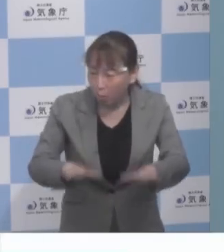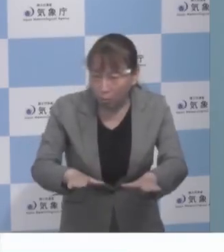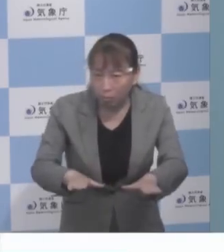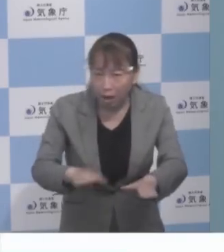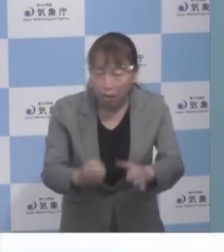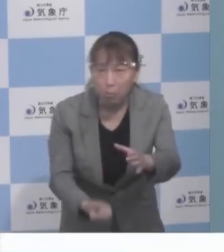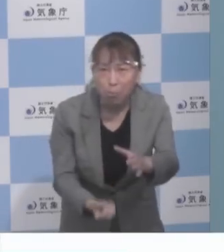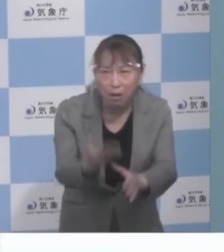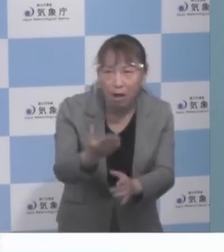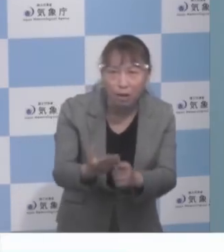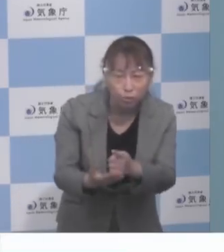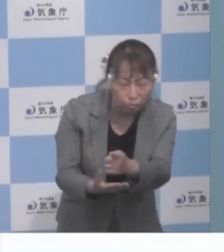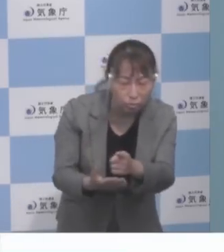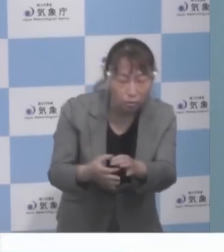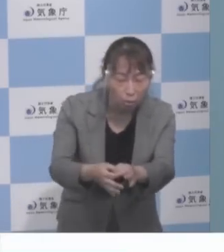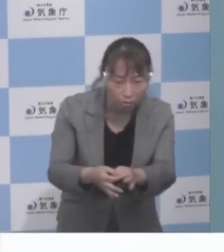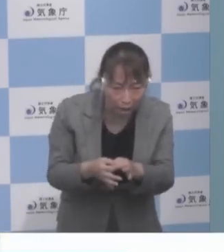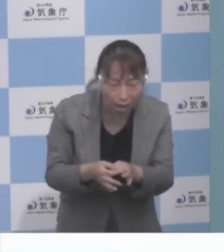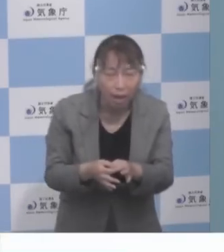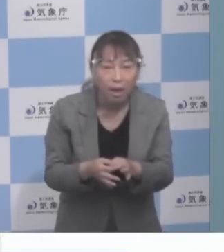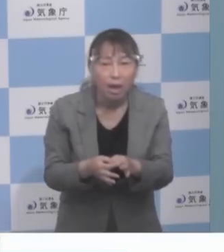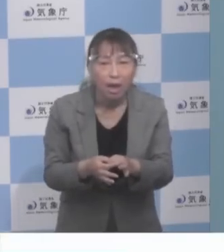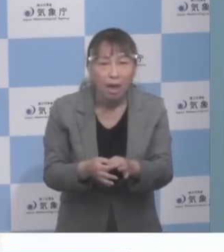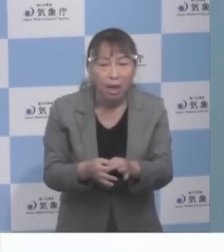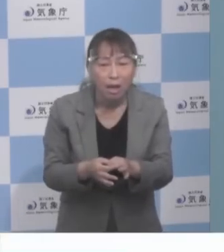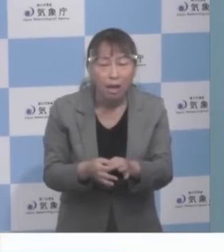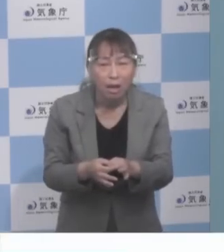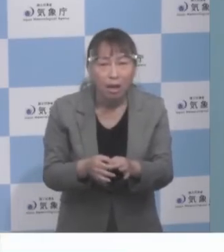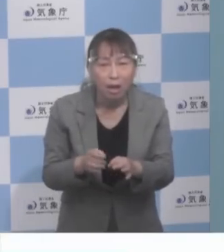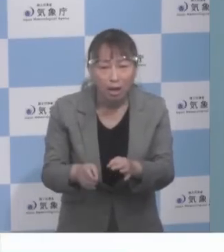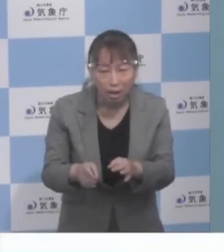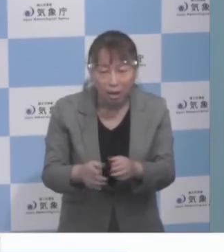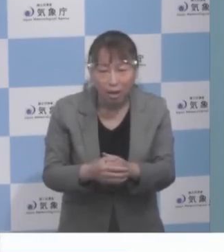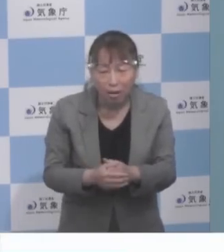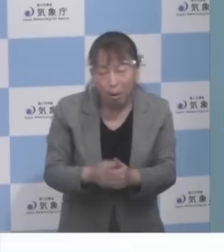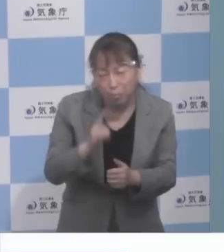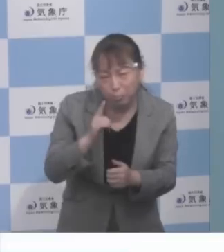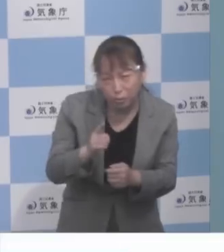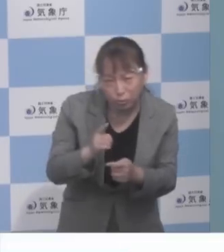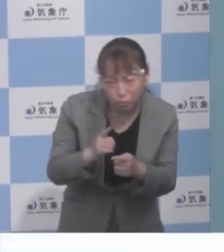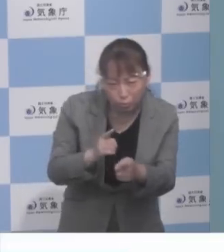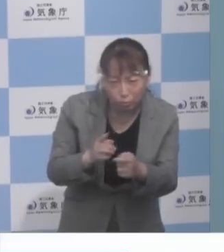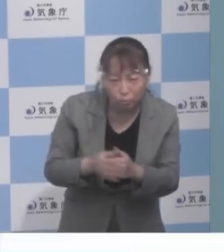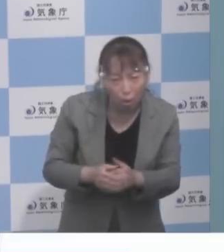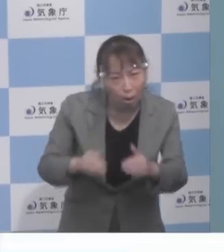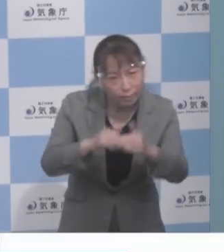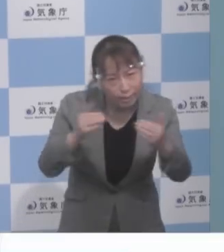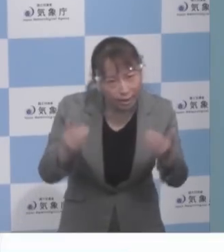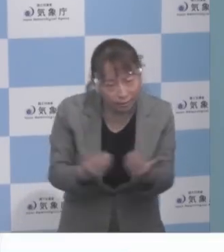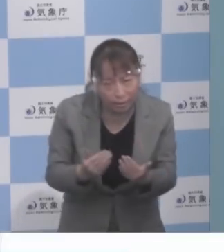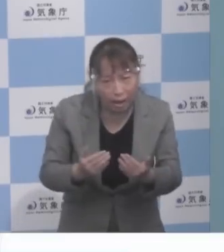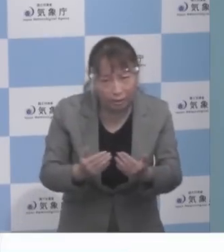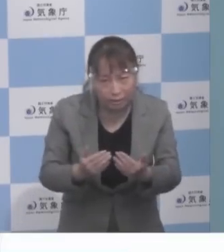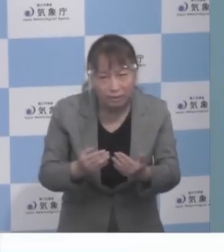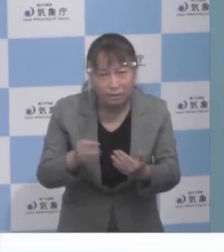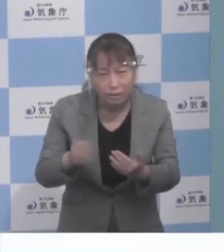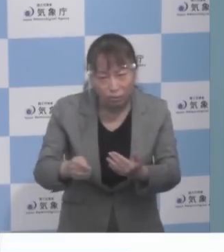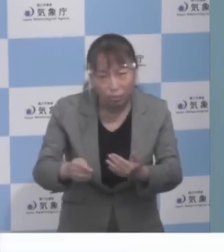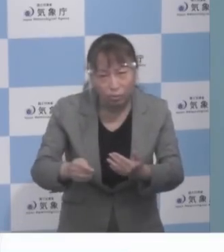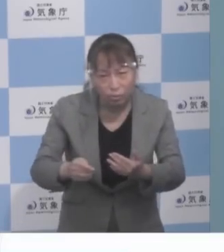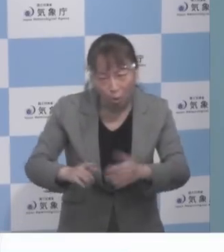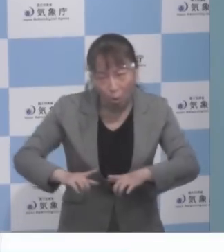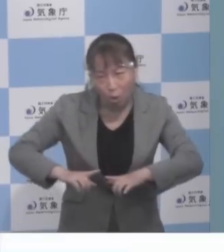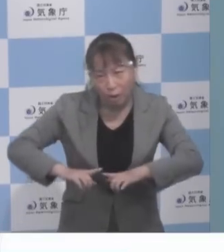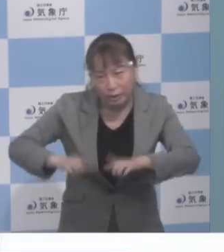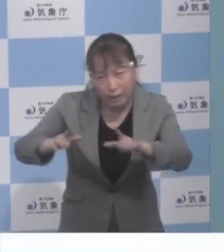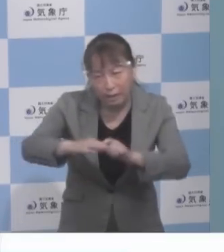によって、いくつかのカメラから見るとだいたい東側から南東を中